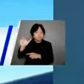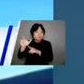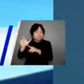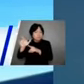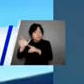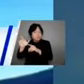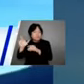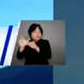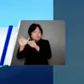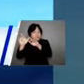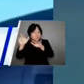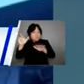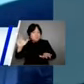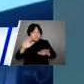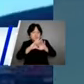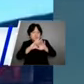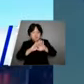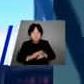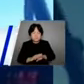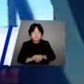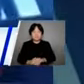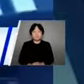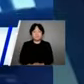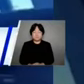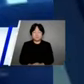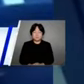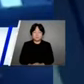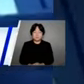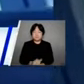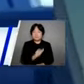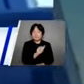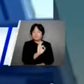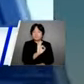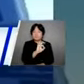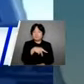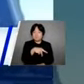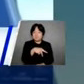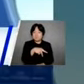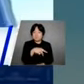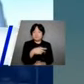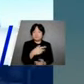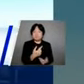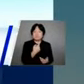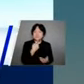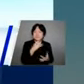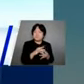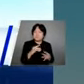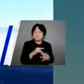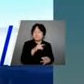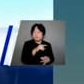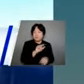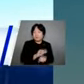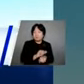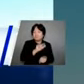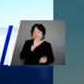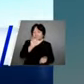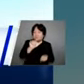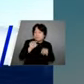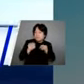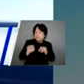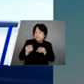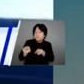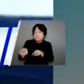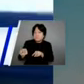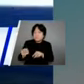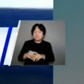AFP, nagsasagawa ng routine maritime patrol ang kanilang NC-212 aircraft umaga nitong Webes nang magbagsak ang